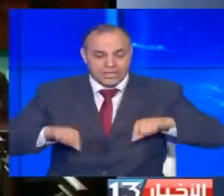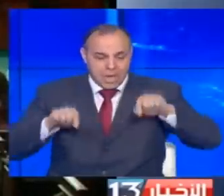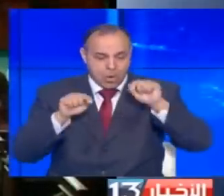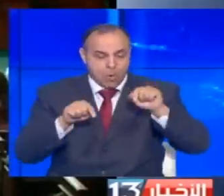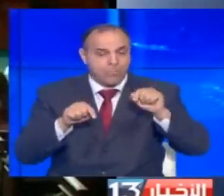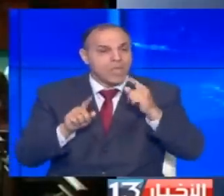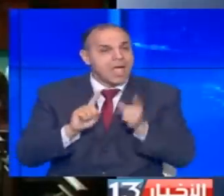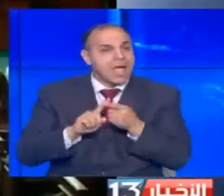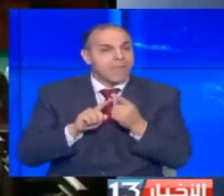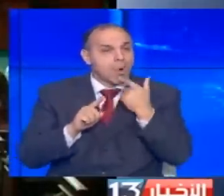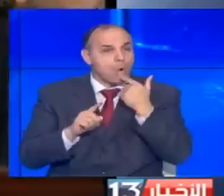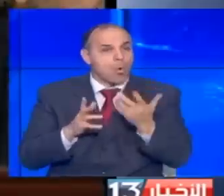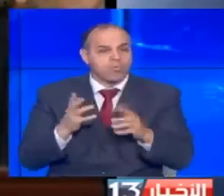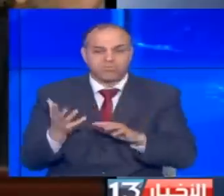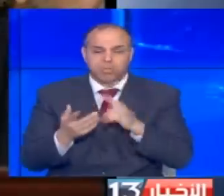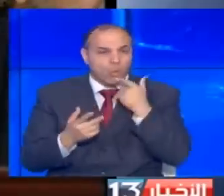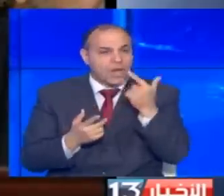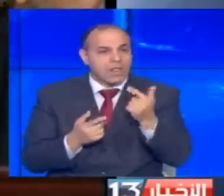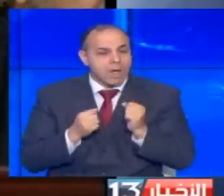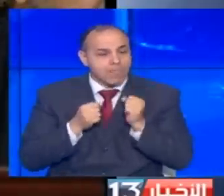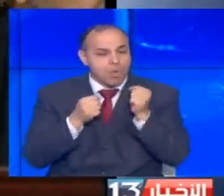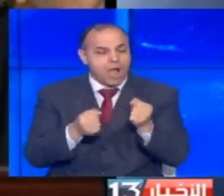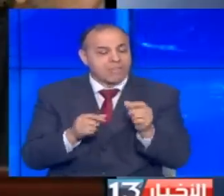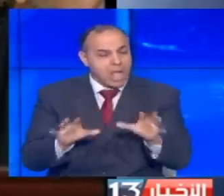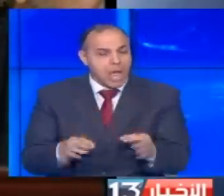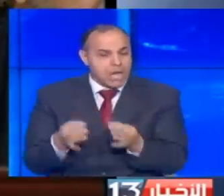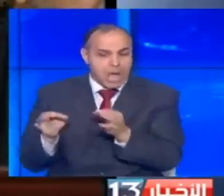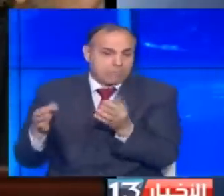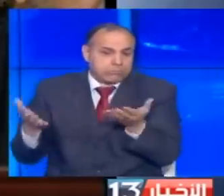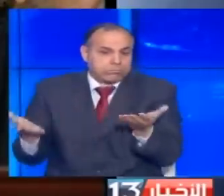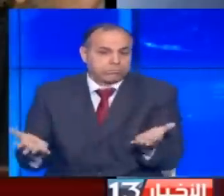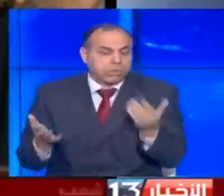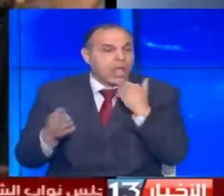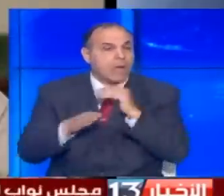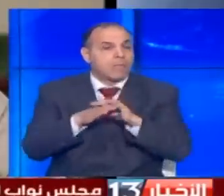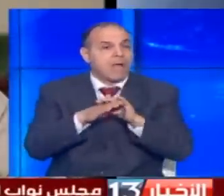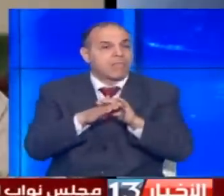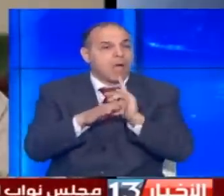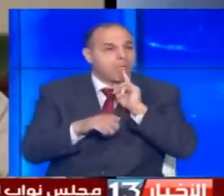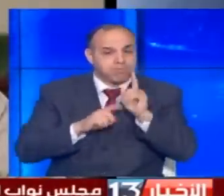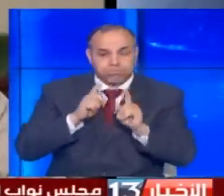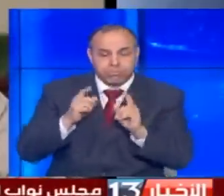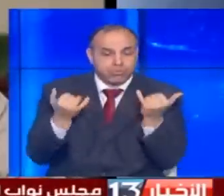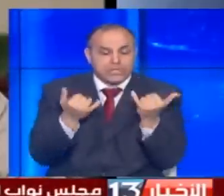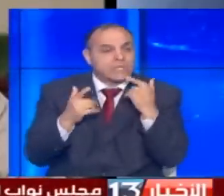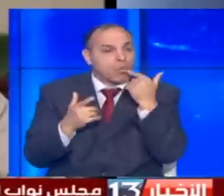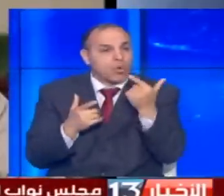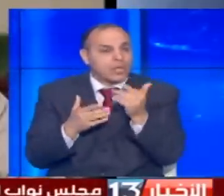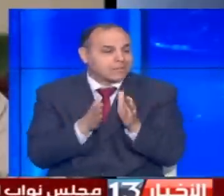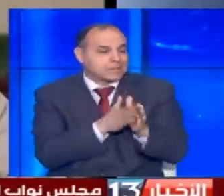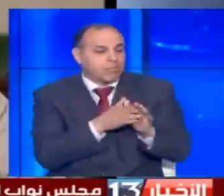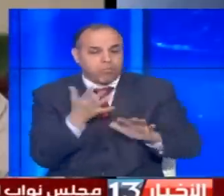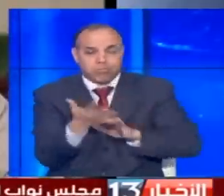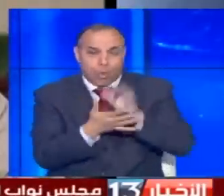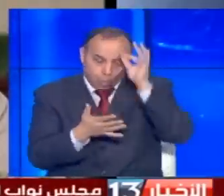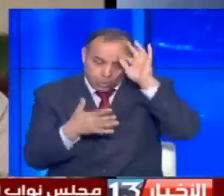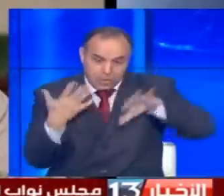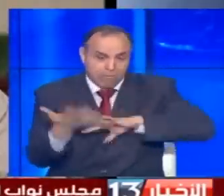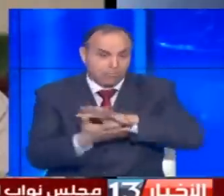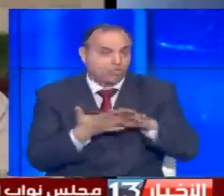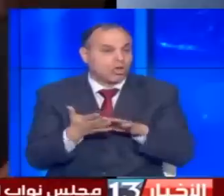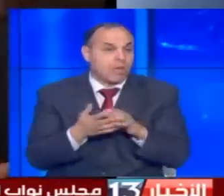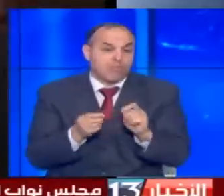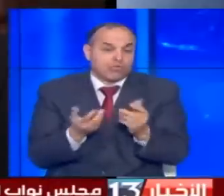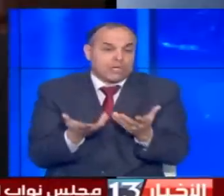واهميه الحوض فيه لمحاوله ايجاد حلول تحول دون تنفيذ الاضراب العام وتجنب دخول البلاد في ازمه